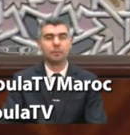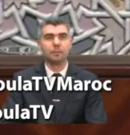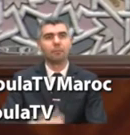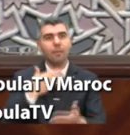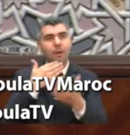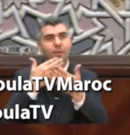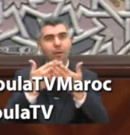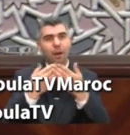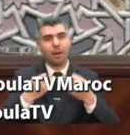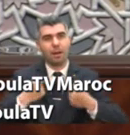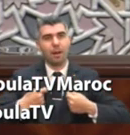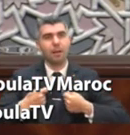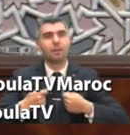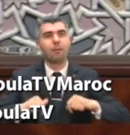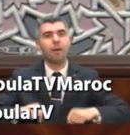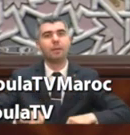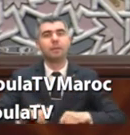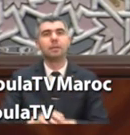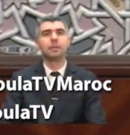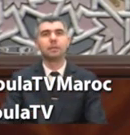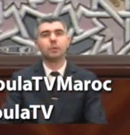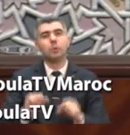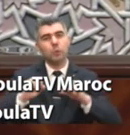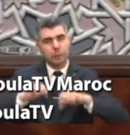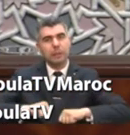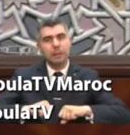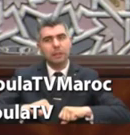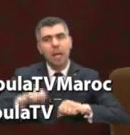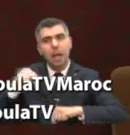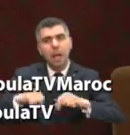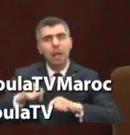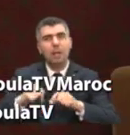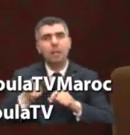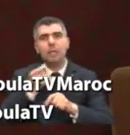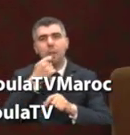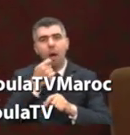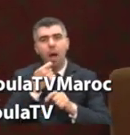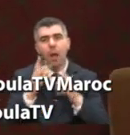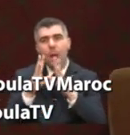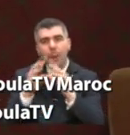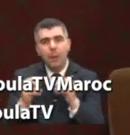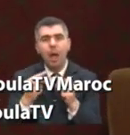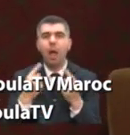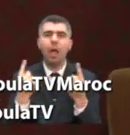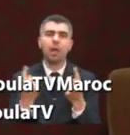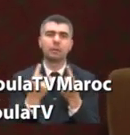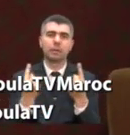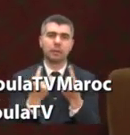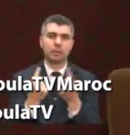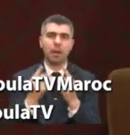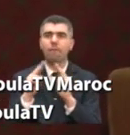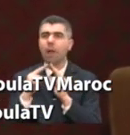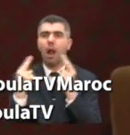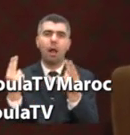شكرا سيد الرئيس، سيد الوزير. نعم، انقطاع الأدوية بشكل عام أمر عادي ووارد على الصعيد العالمي،